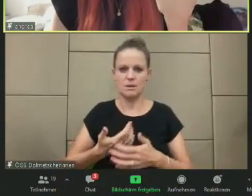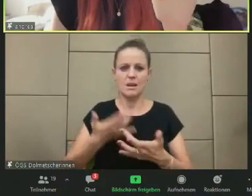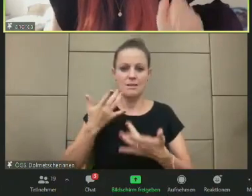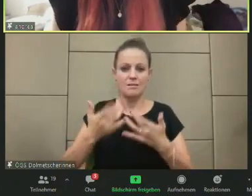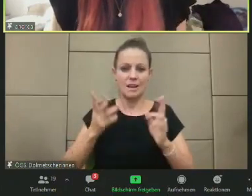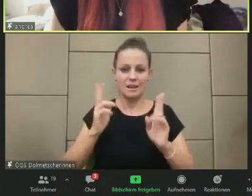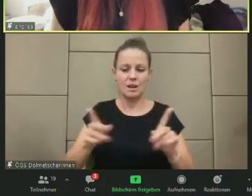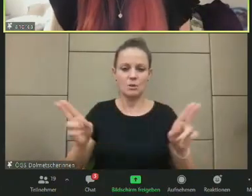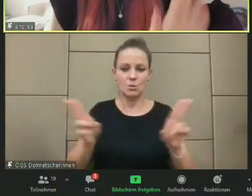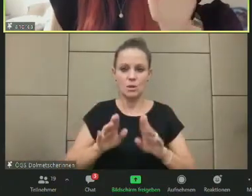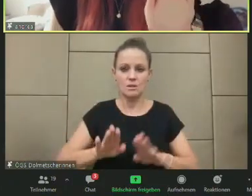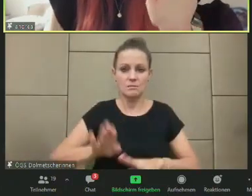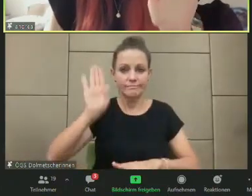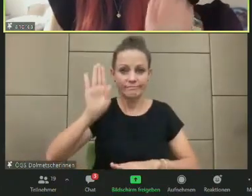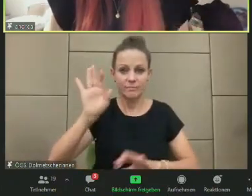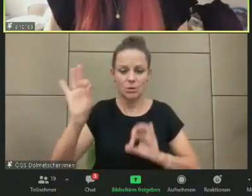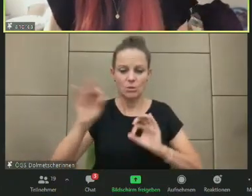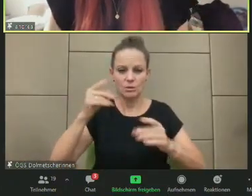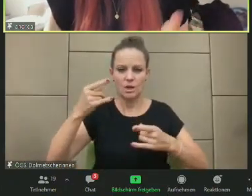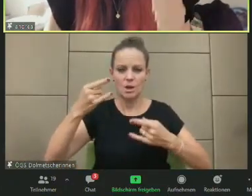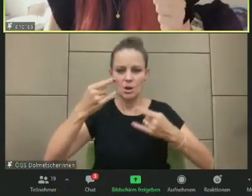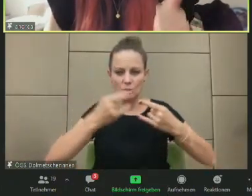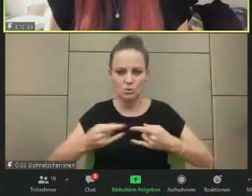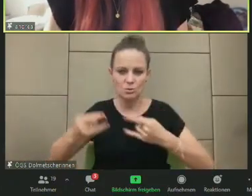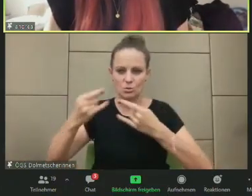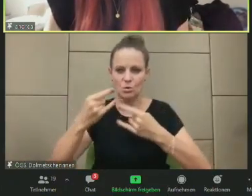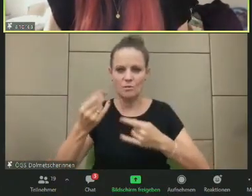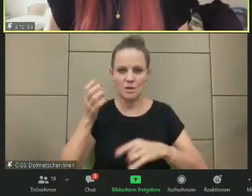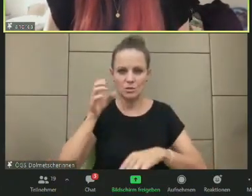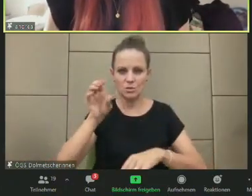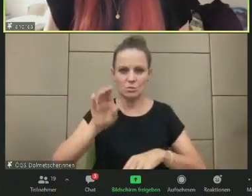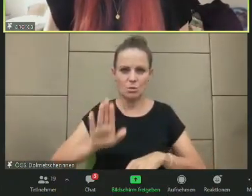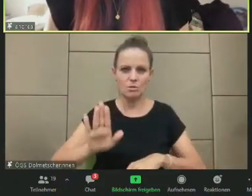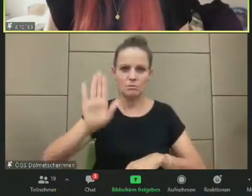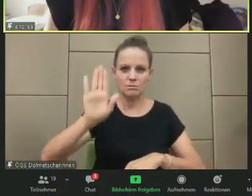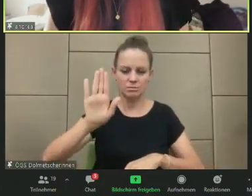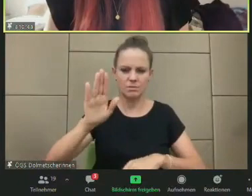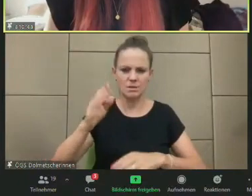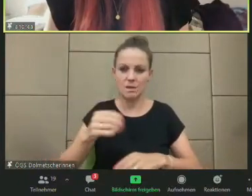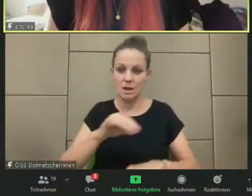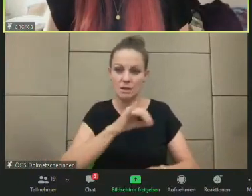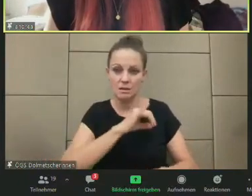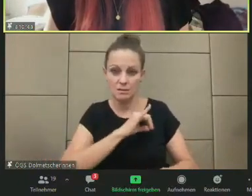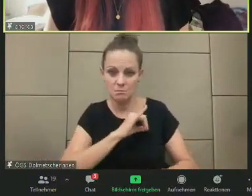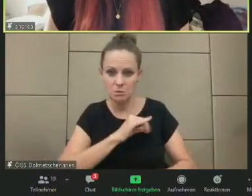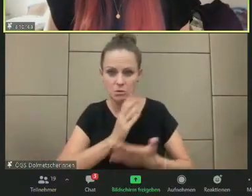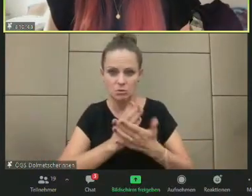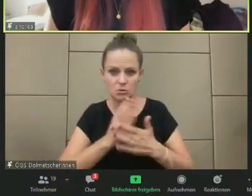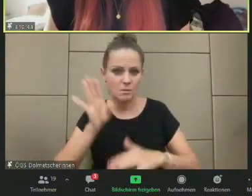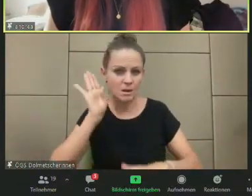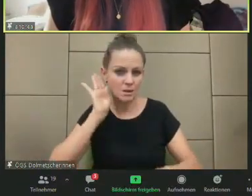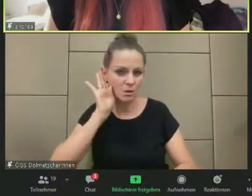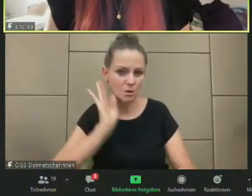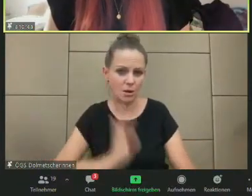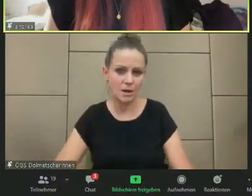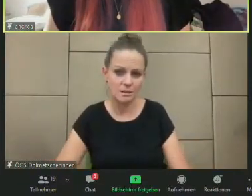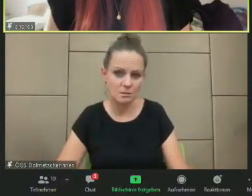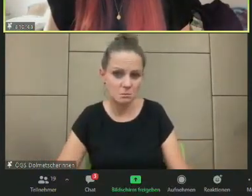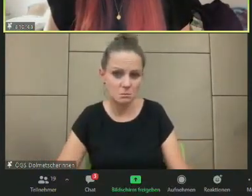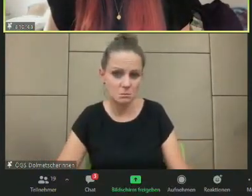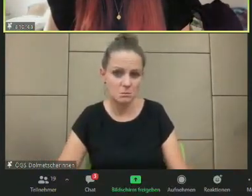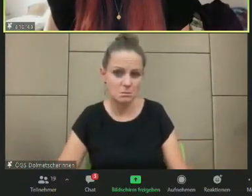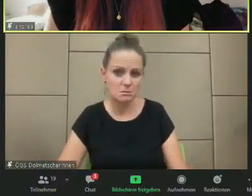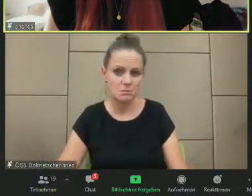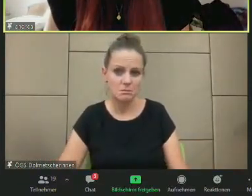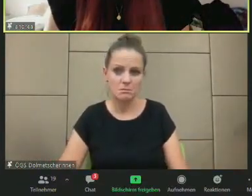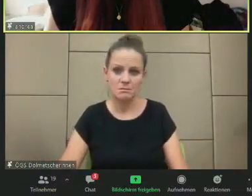heben oder auch im Zoom kann man auch die Hand heben oder Daumen hoch zeigen. Würde mich einmal kurz interessieren, wie es